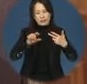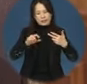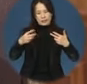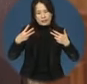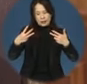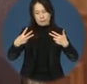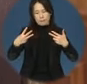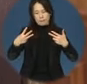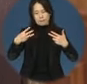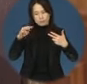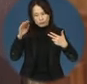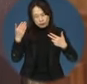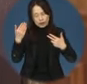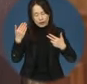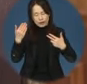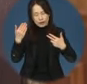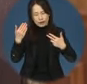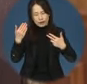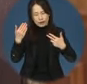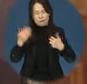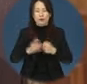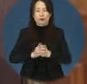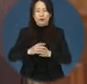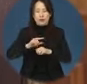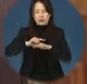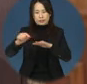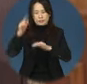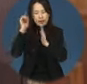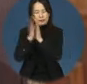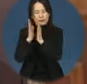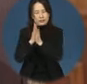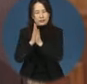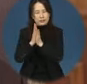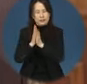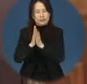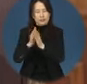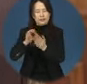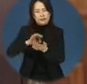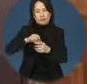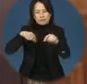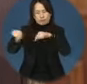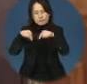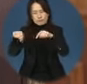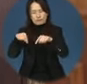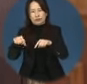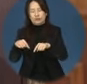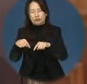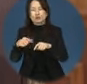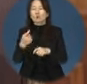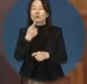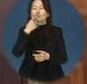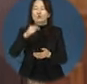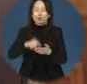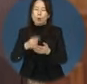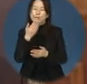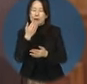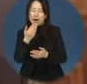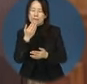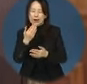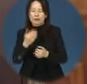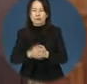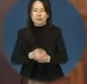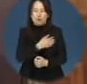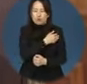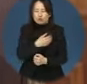태연 훨씬 더 지방 자체의 자율성이 보장된 다고 생각하고 충분하지는 않지만 이에 유 와 같이 그동안